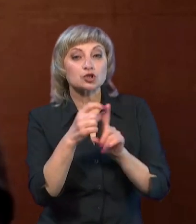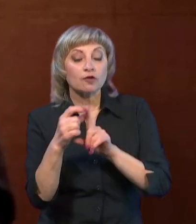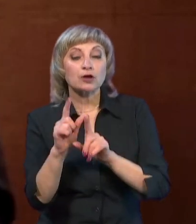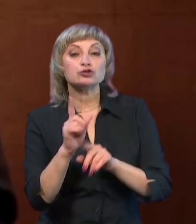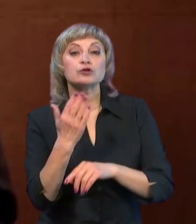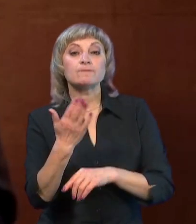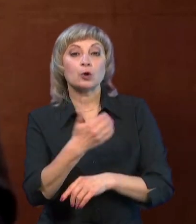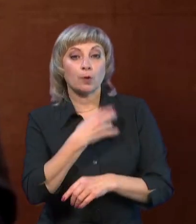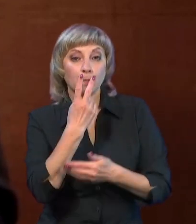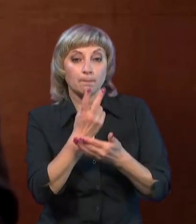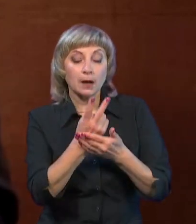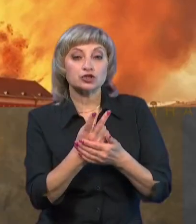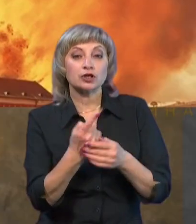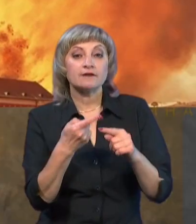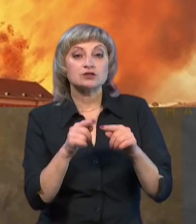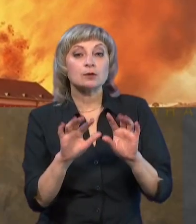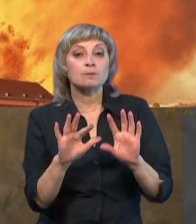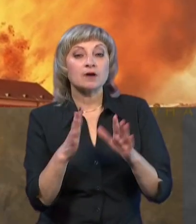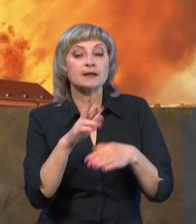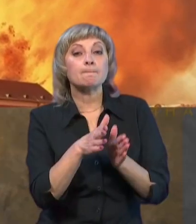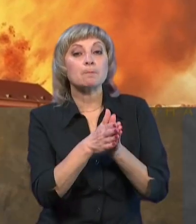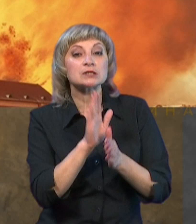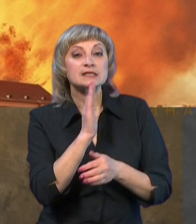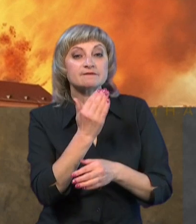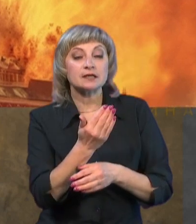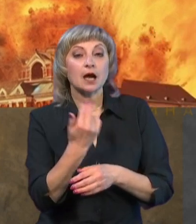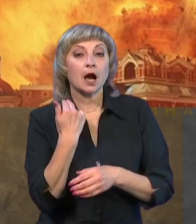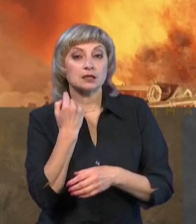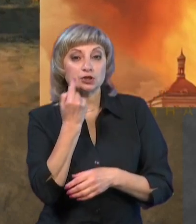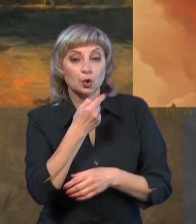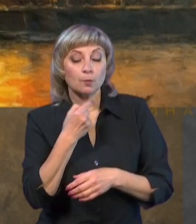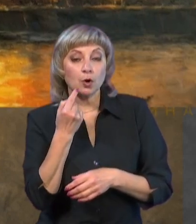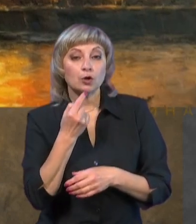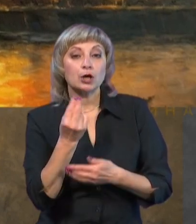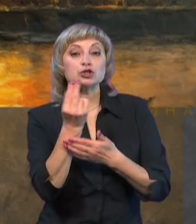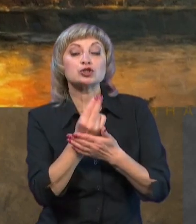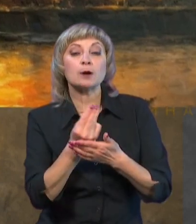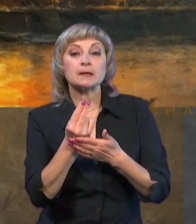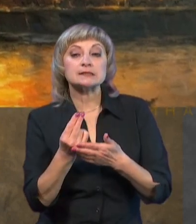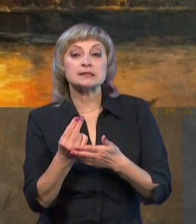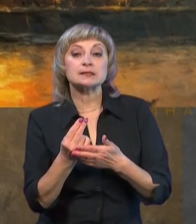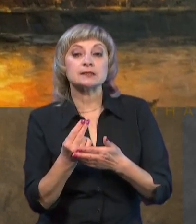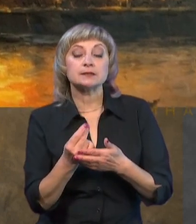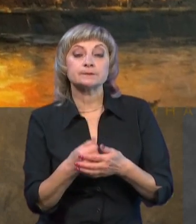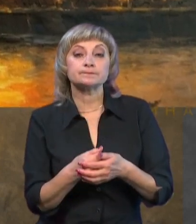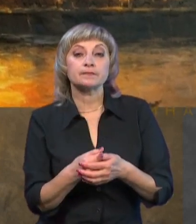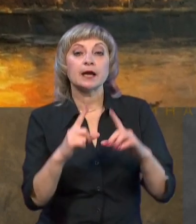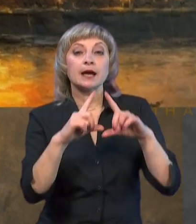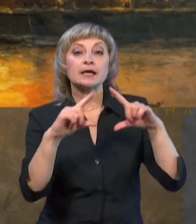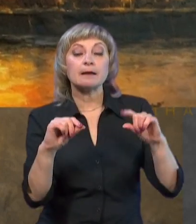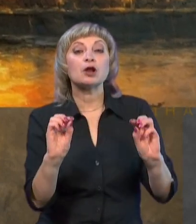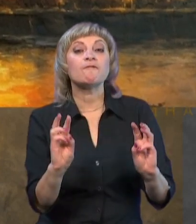хочете побачити. В цьому випадку я попросив її англійською мовою зобразити Кремль у